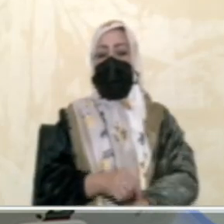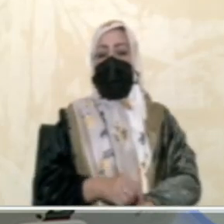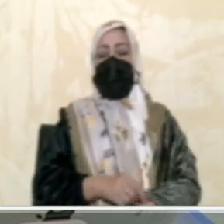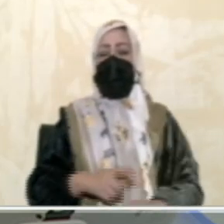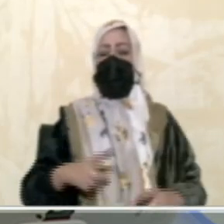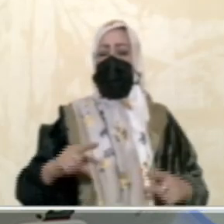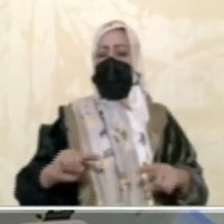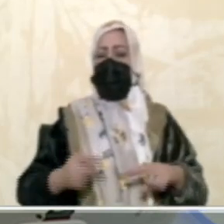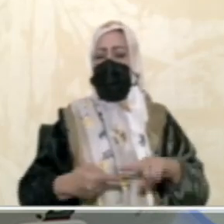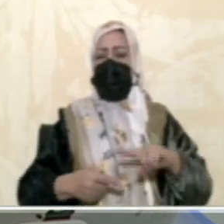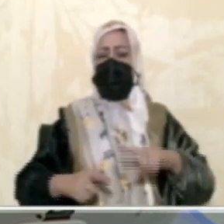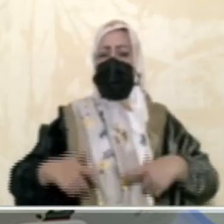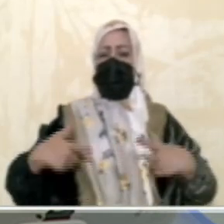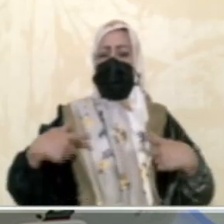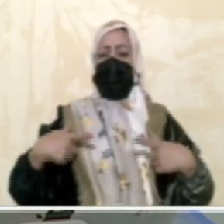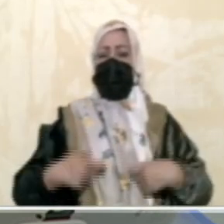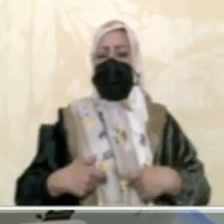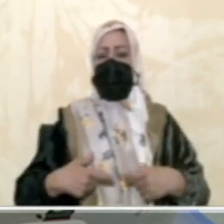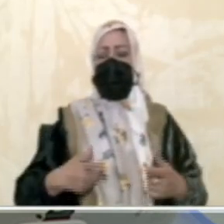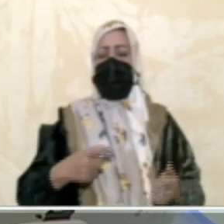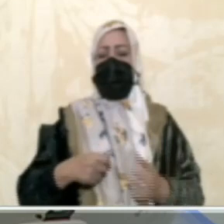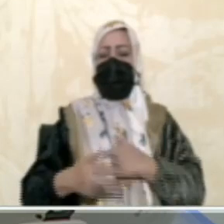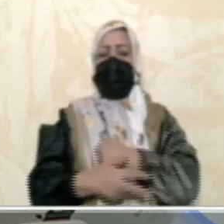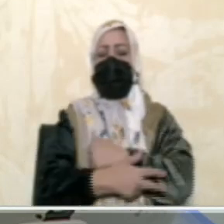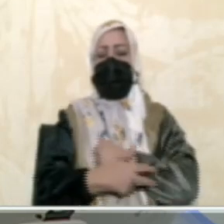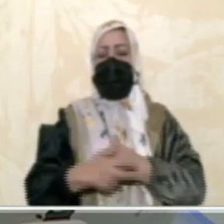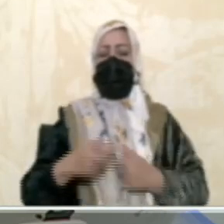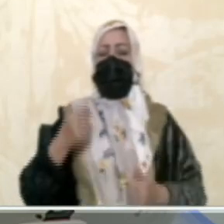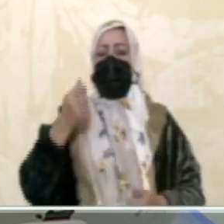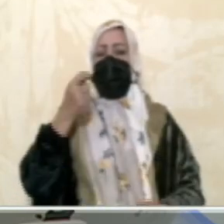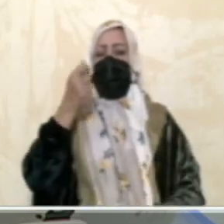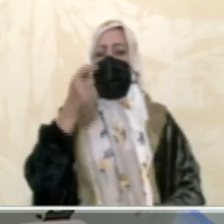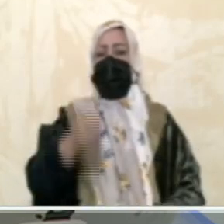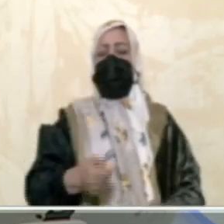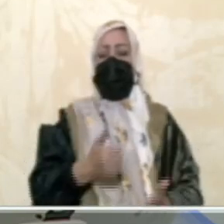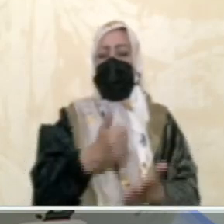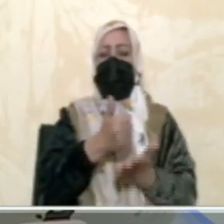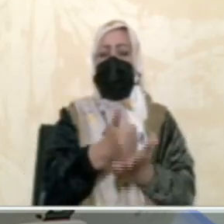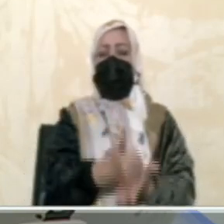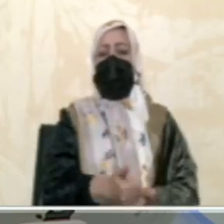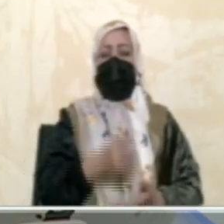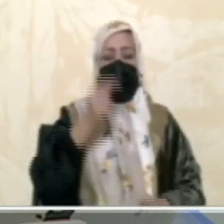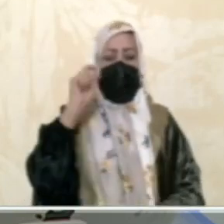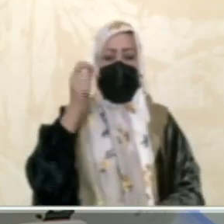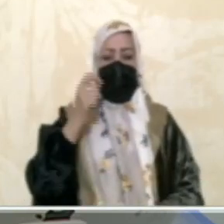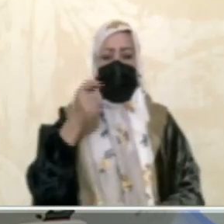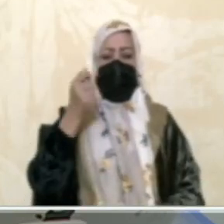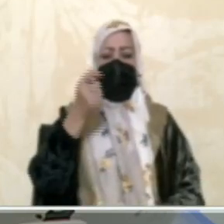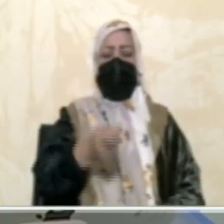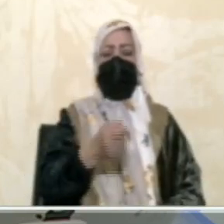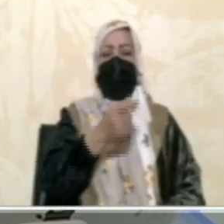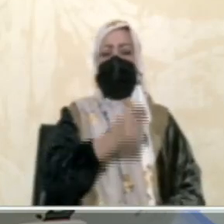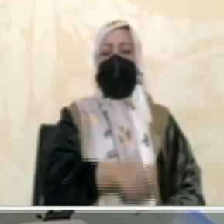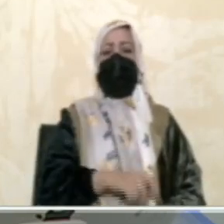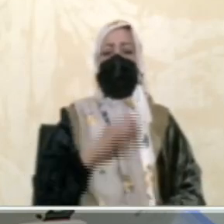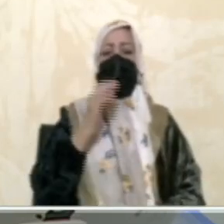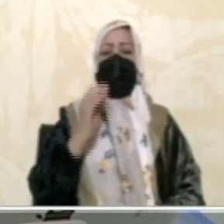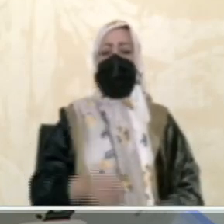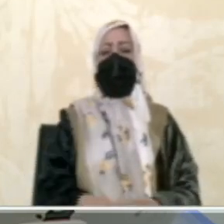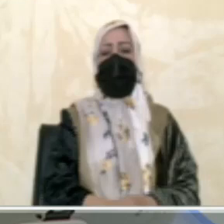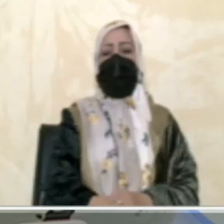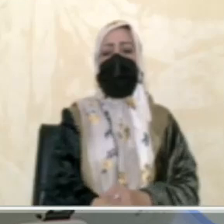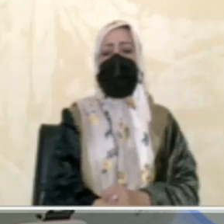القيمه على اعطاء زكاه الفطري نقدا اتحداهم ان ياتوا لنا بنص